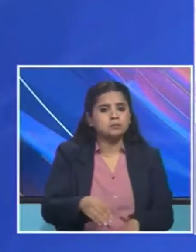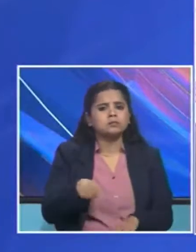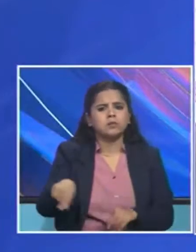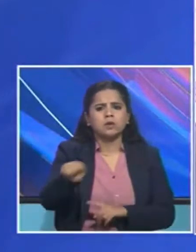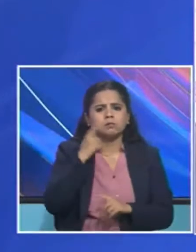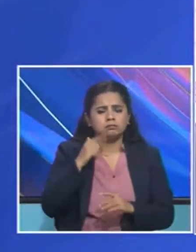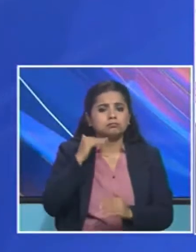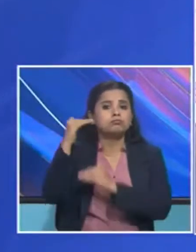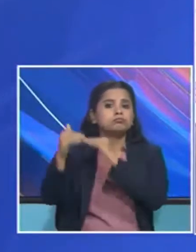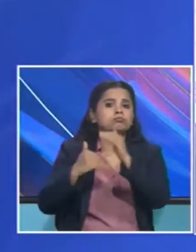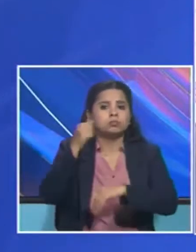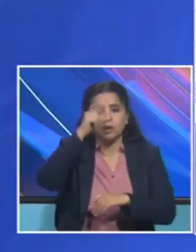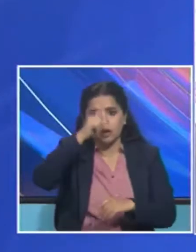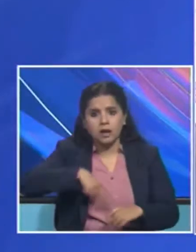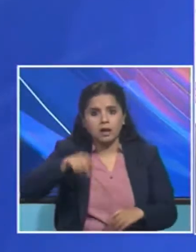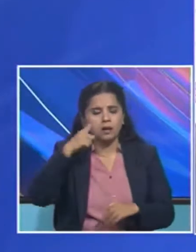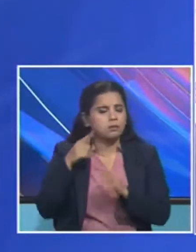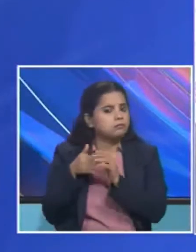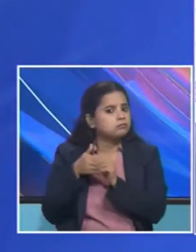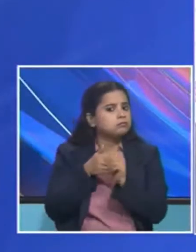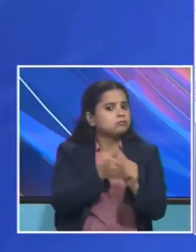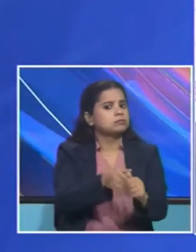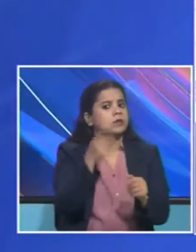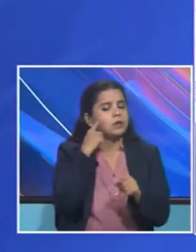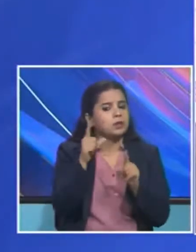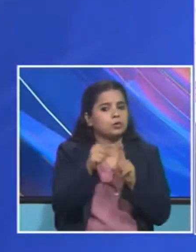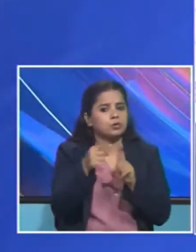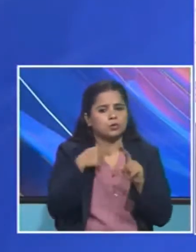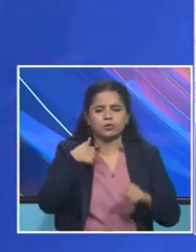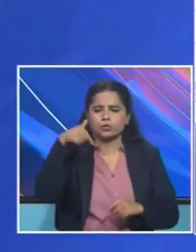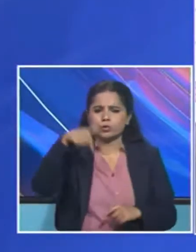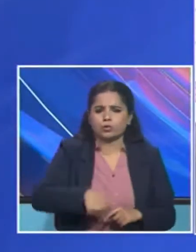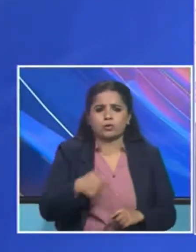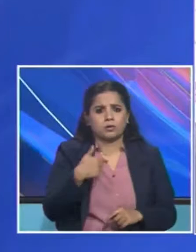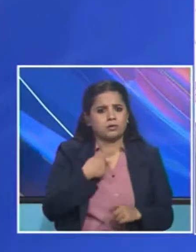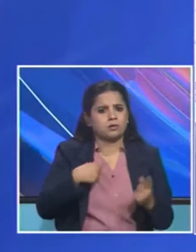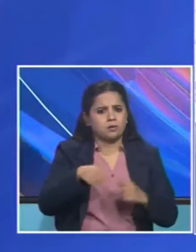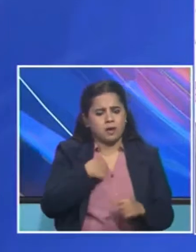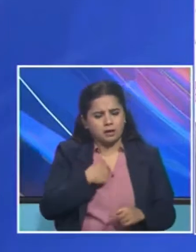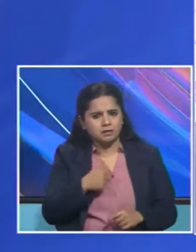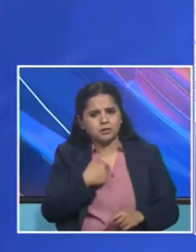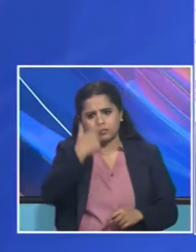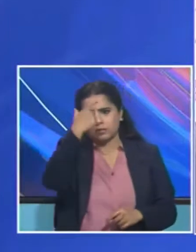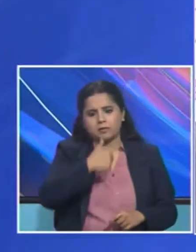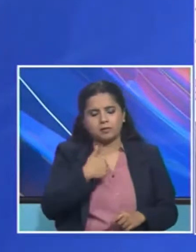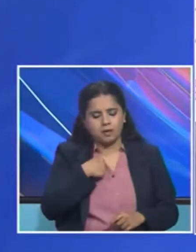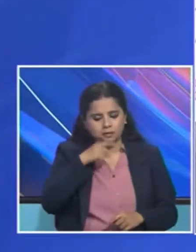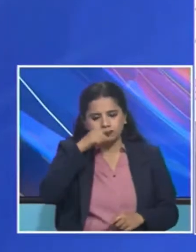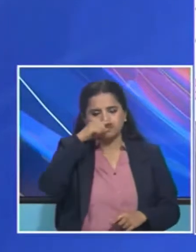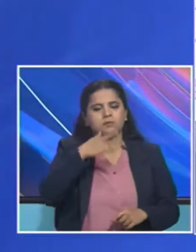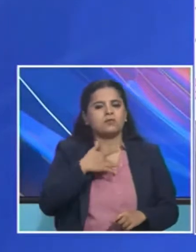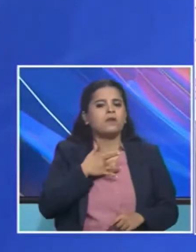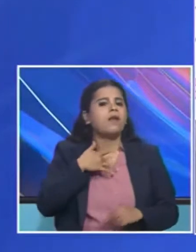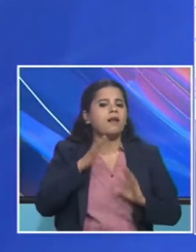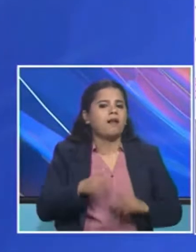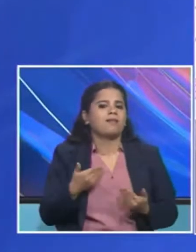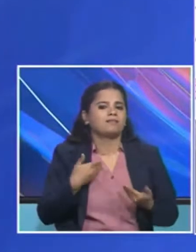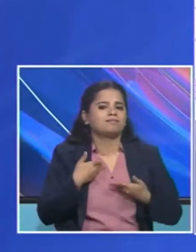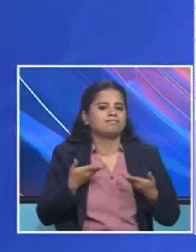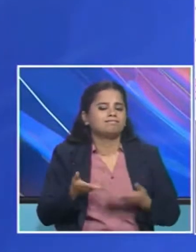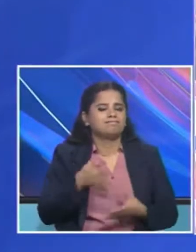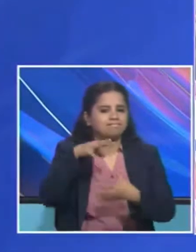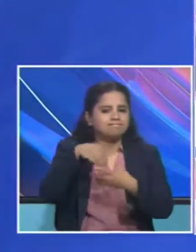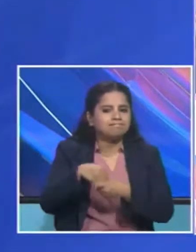प्रगतिशील भारत का नेतृत्व करते हुए आज मैं खुद को गौरवान्वित महसूस कर रही हूँ।